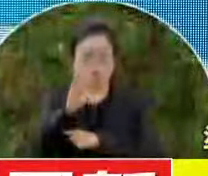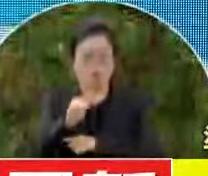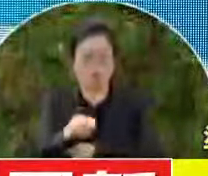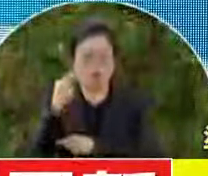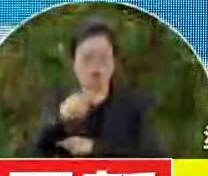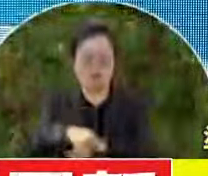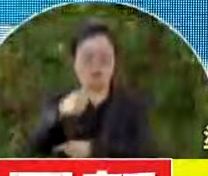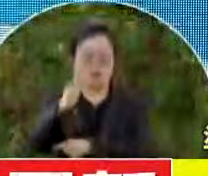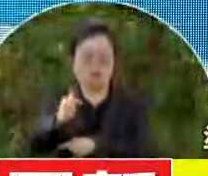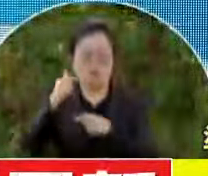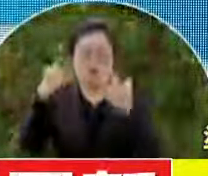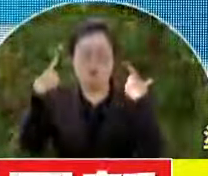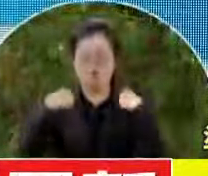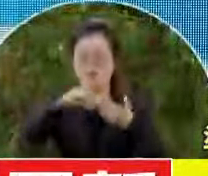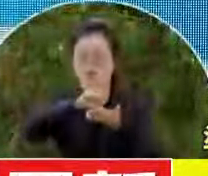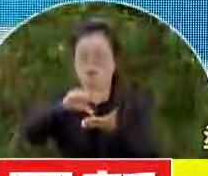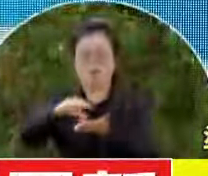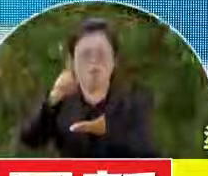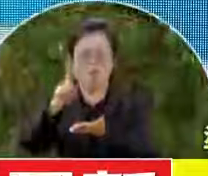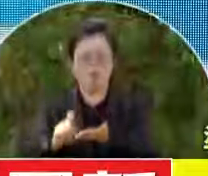变为台湾的粮仓。